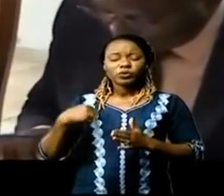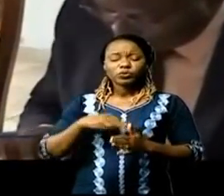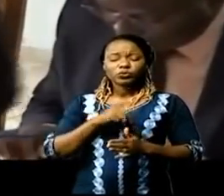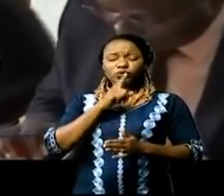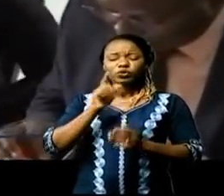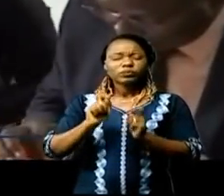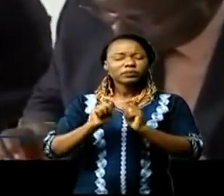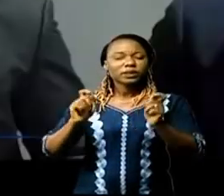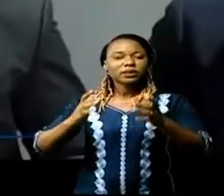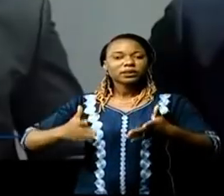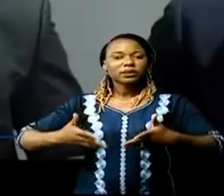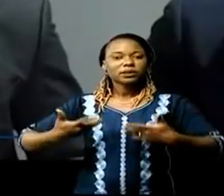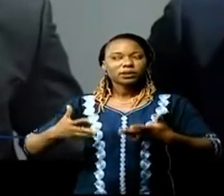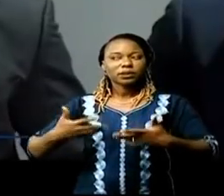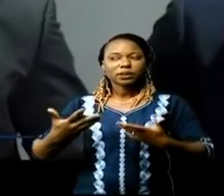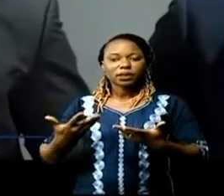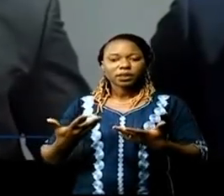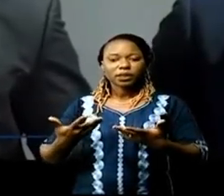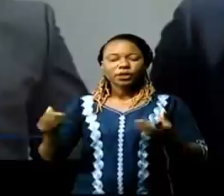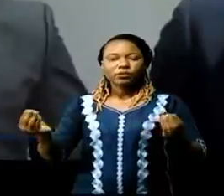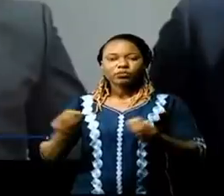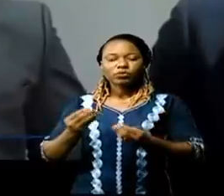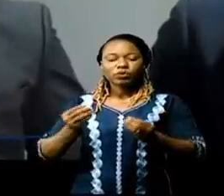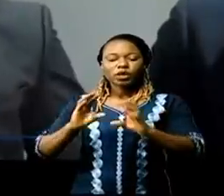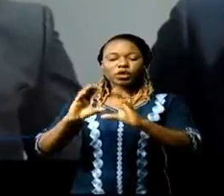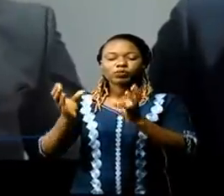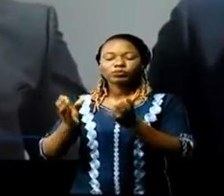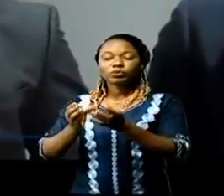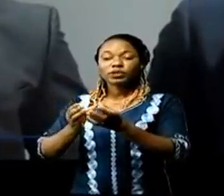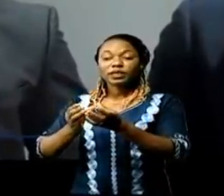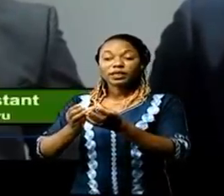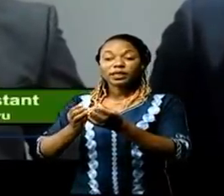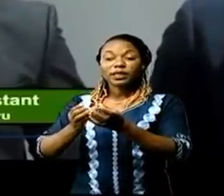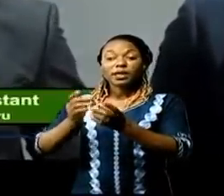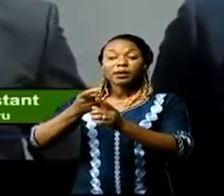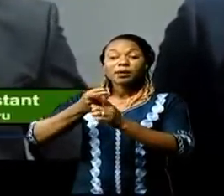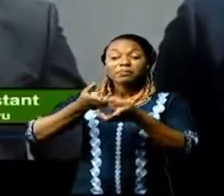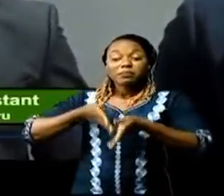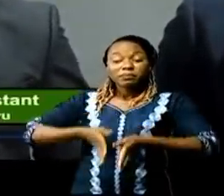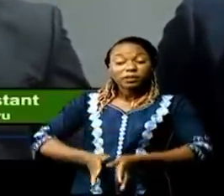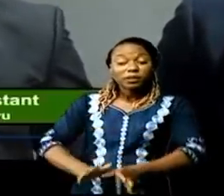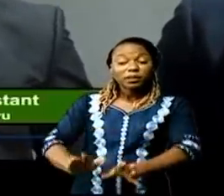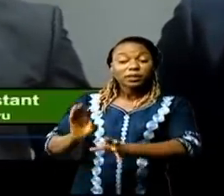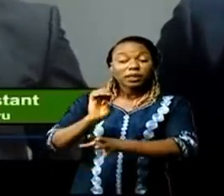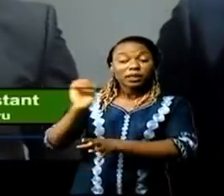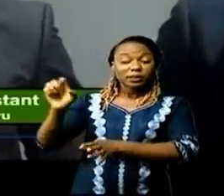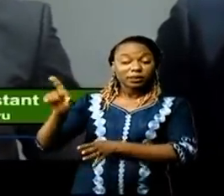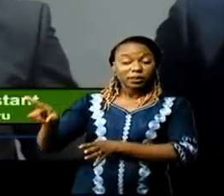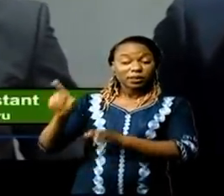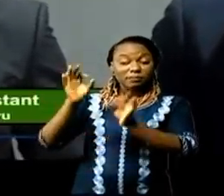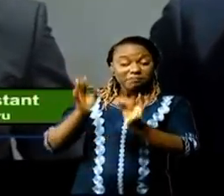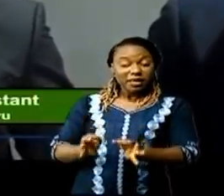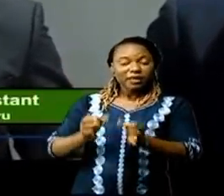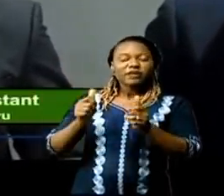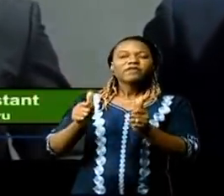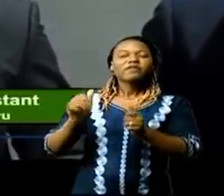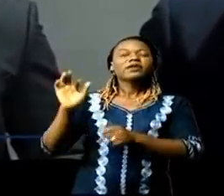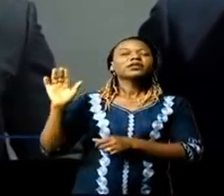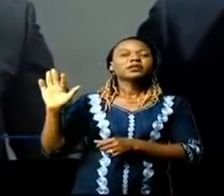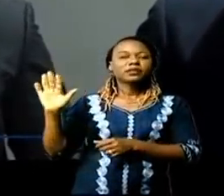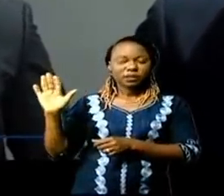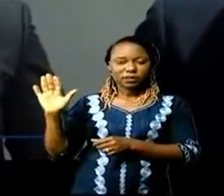la communauté habitant Kinshasa. En nous retrouvant ici, nous sommes partagés sur deux aspects,